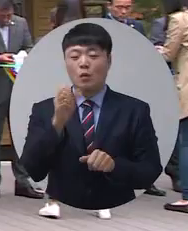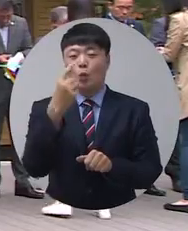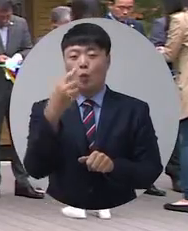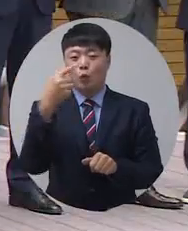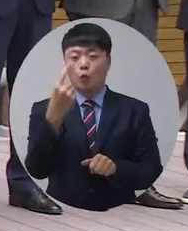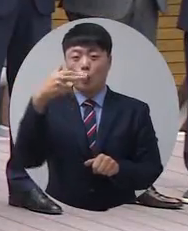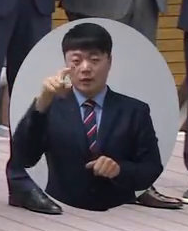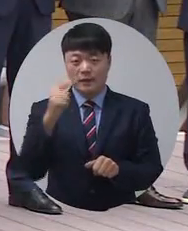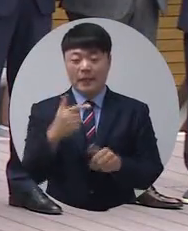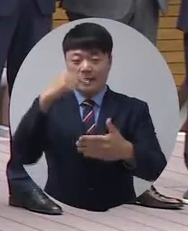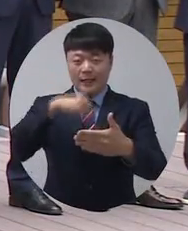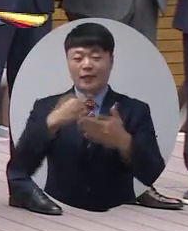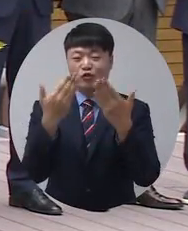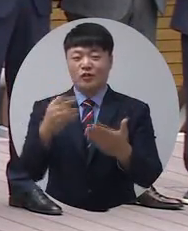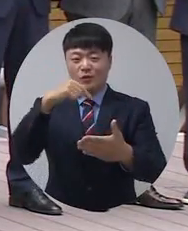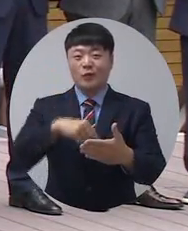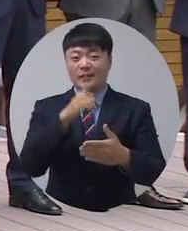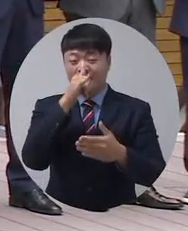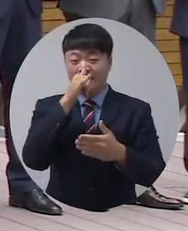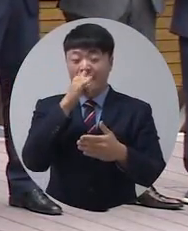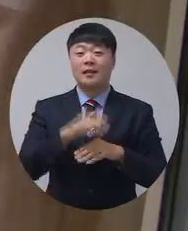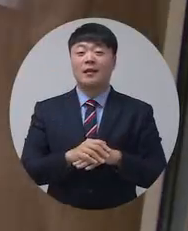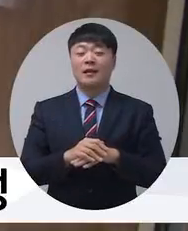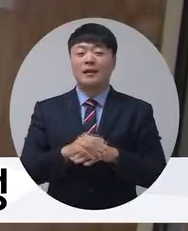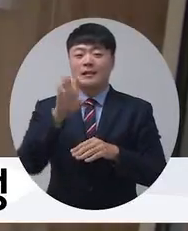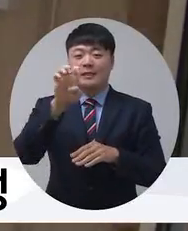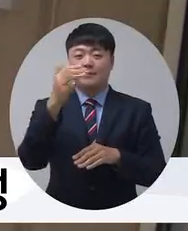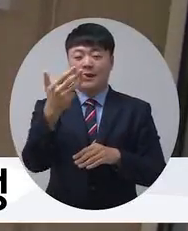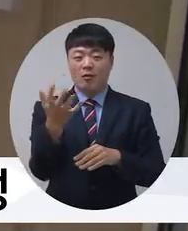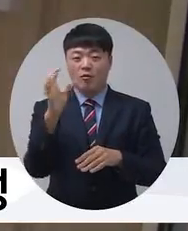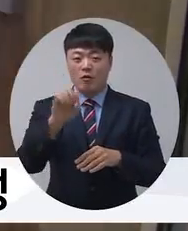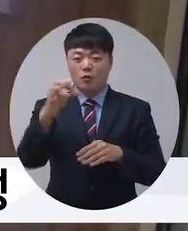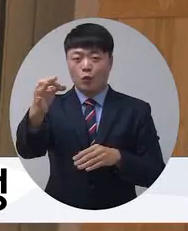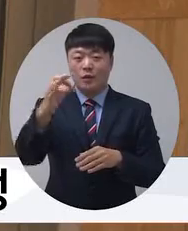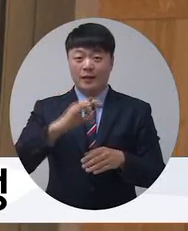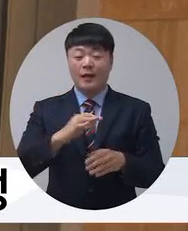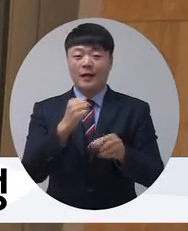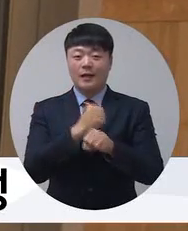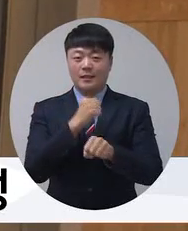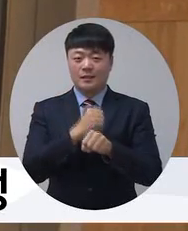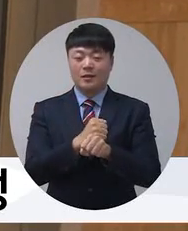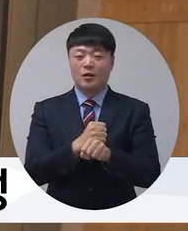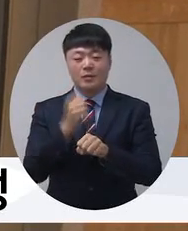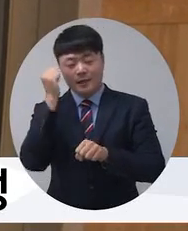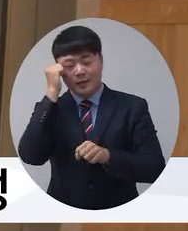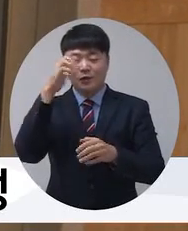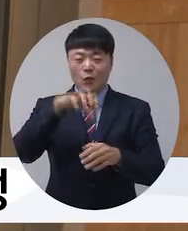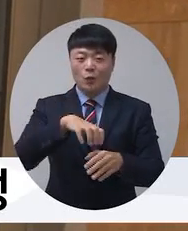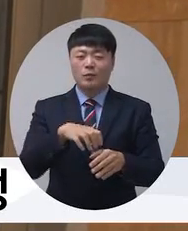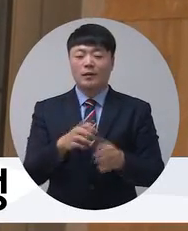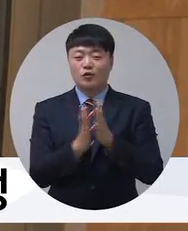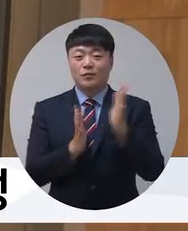오도산 자연휴양림 내에 위치한 치유의 숲은 48억 원의 사업비로 치유센터와 숲소개집, 치유숲길